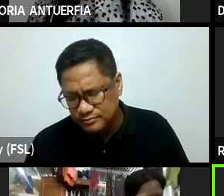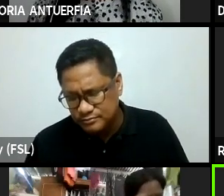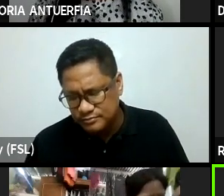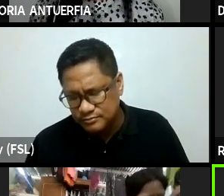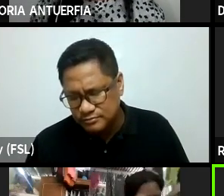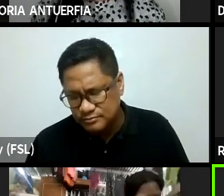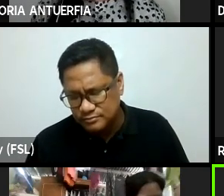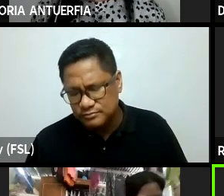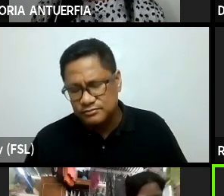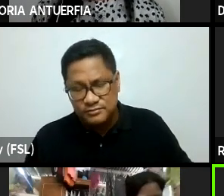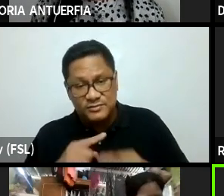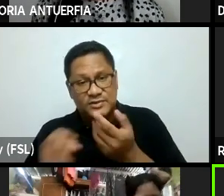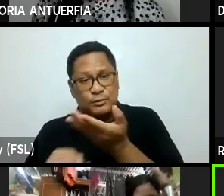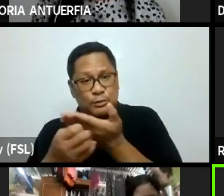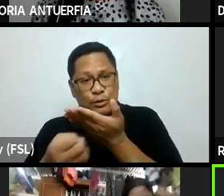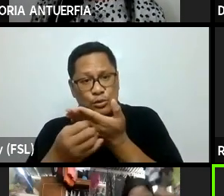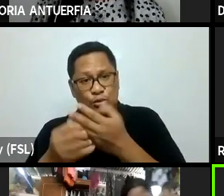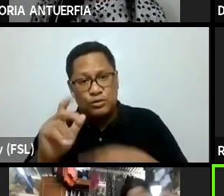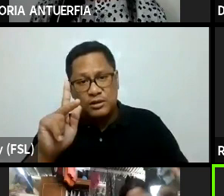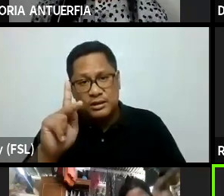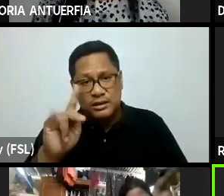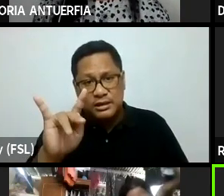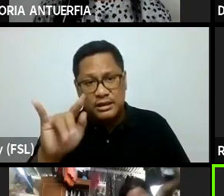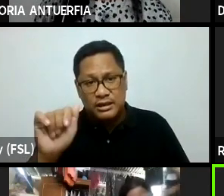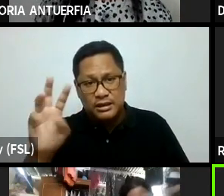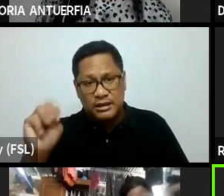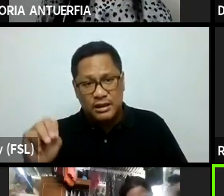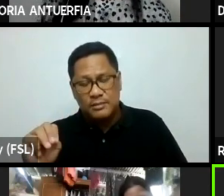pagluluto ng kikya, mga ganun po, street food.